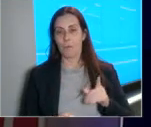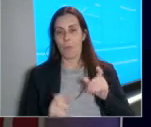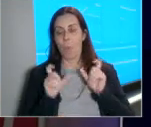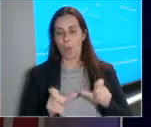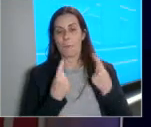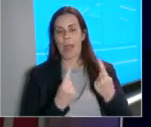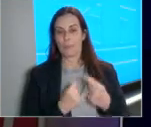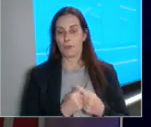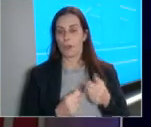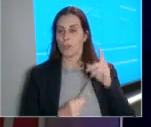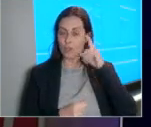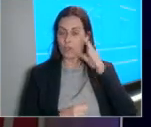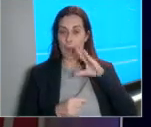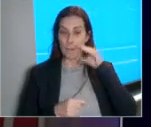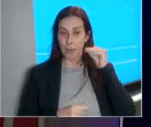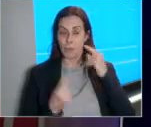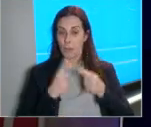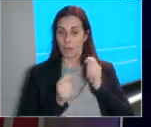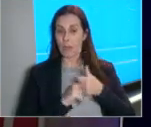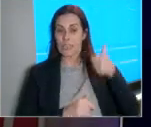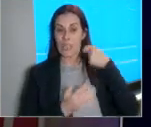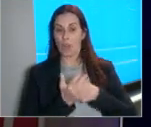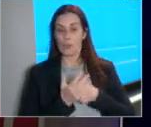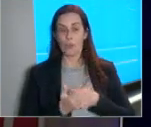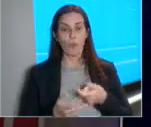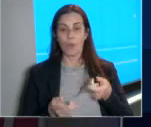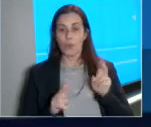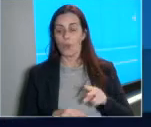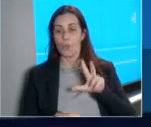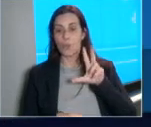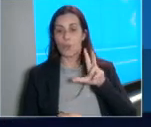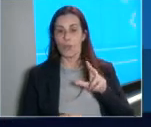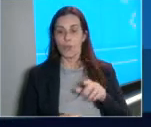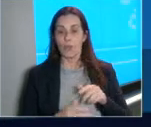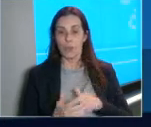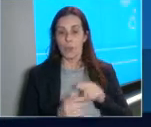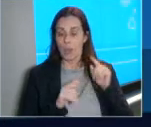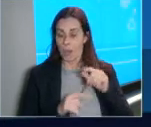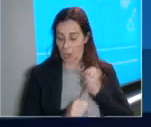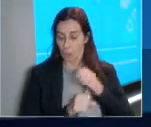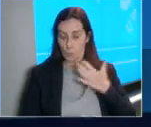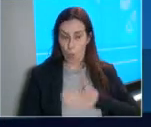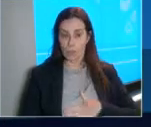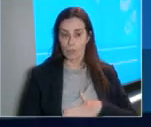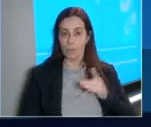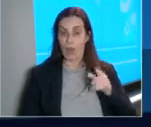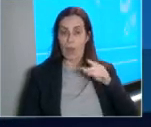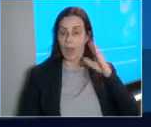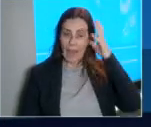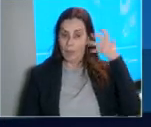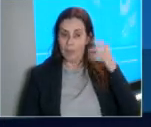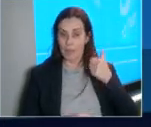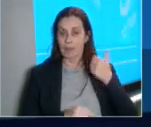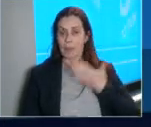עונים מעצמם. אני חושב שאם עמיר פרץ פתאום היה נהיה שר אוצר, הוא יכול 30 שנות דקלרציה להביא לכדי יישום, ואולי אורלי לוי הייתה